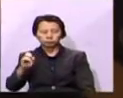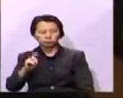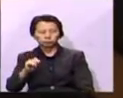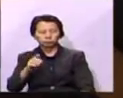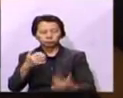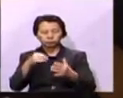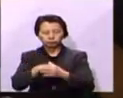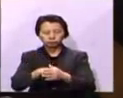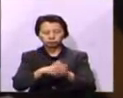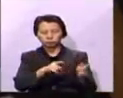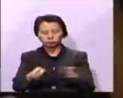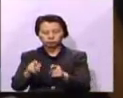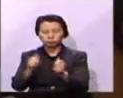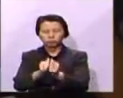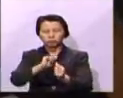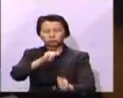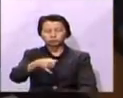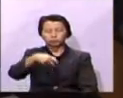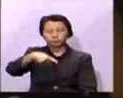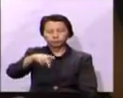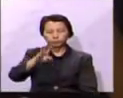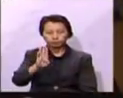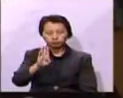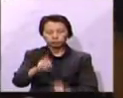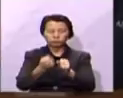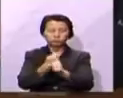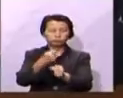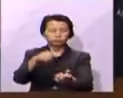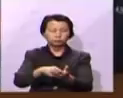dalam penganjuran JB tahun